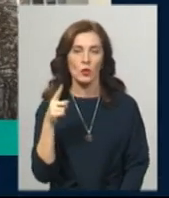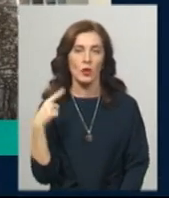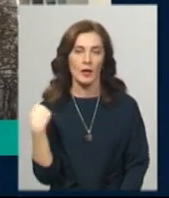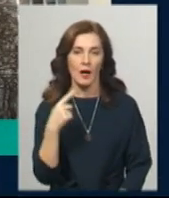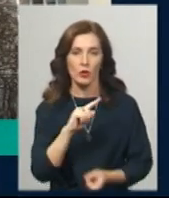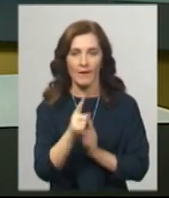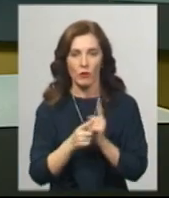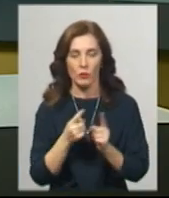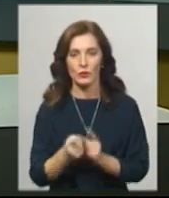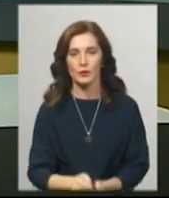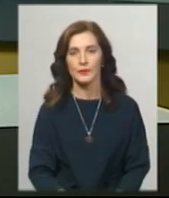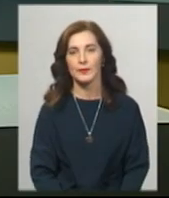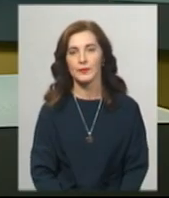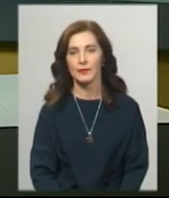реформують.